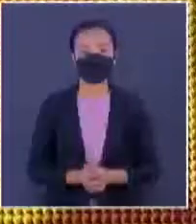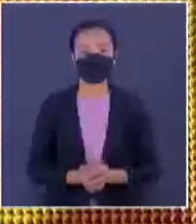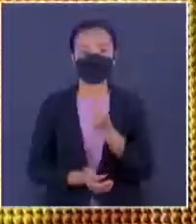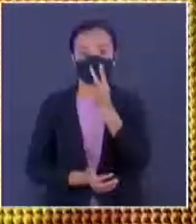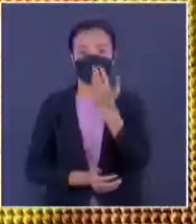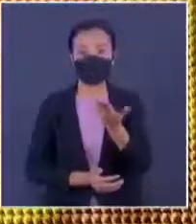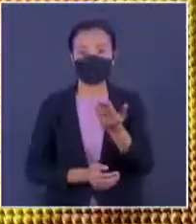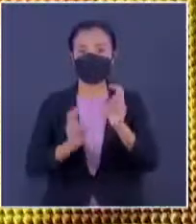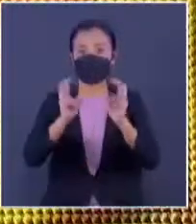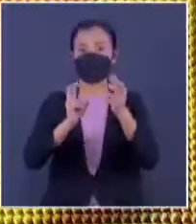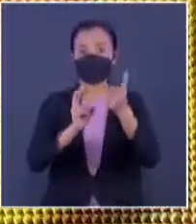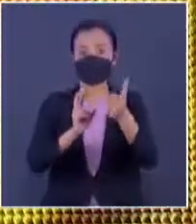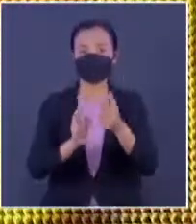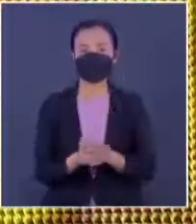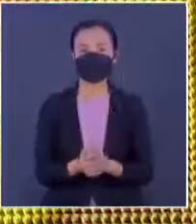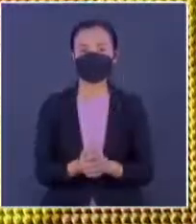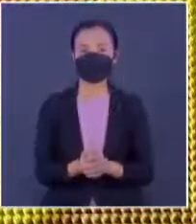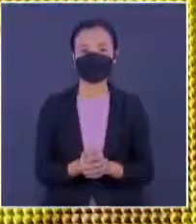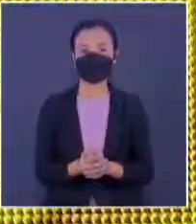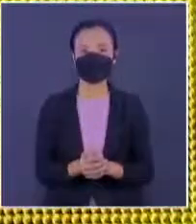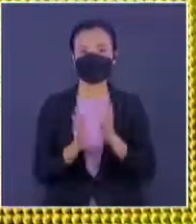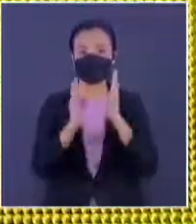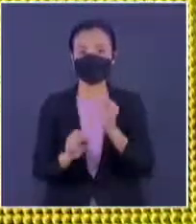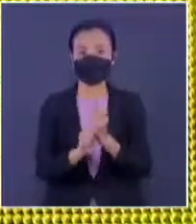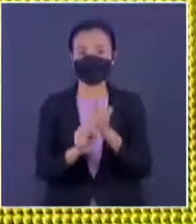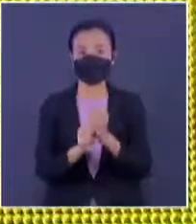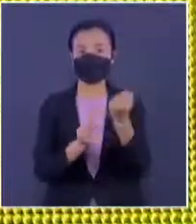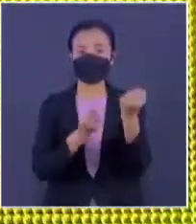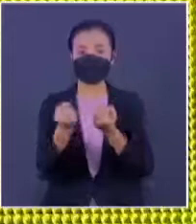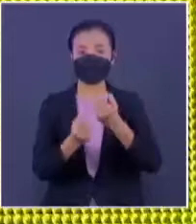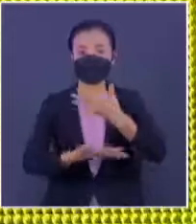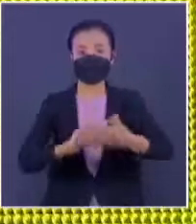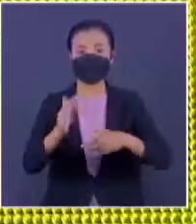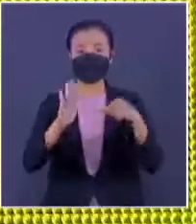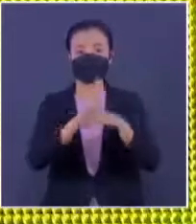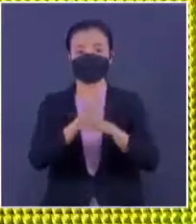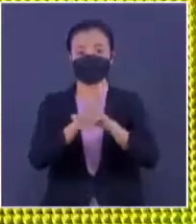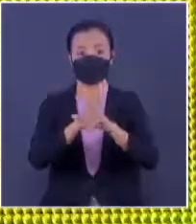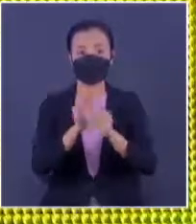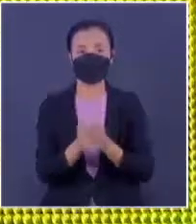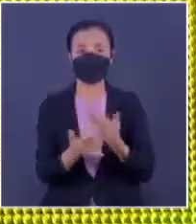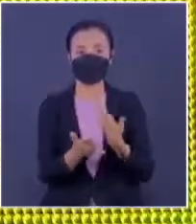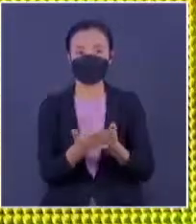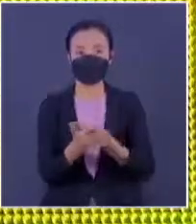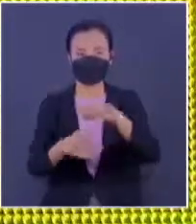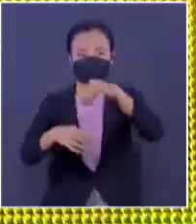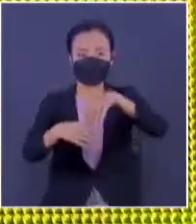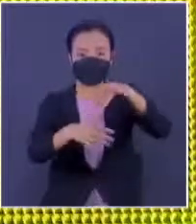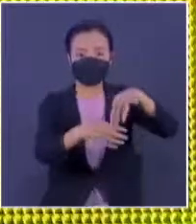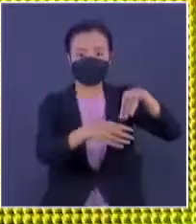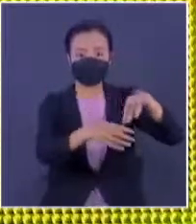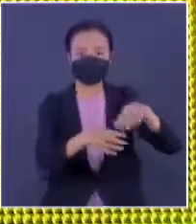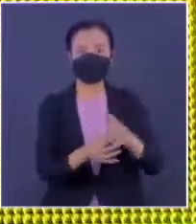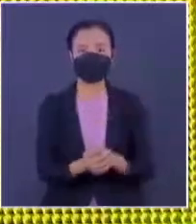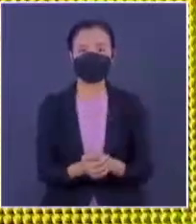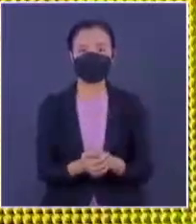ไปดูอีกหนึ่งเรื่องราวดีๆนะคะคุณผู้ชมพาไปดูพนักงานโชว์รูมรถในจังหวัดชลบุรีนะคะที่ก็ได้สละเงินกันคนละเล็กละน้อยนะคะน